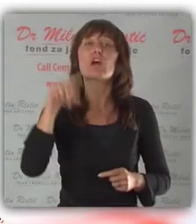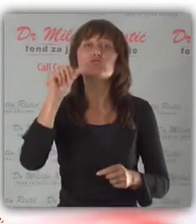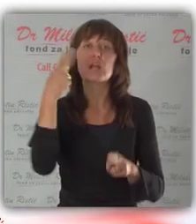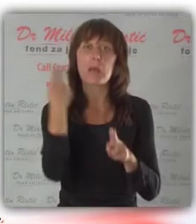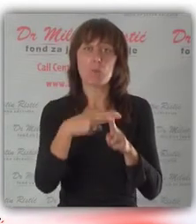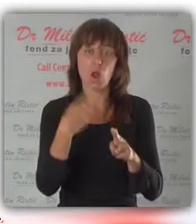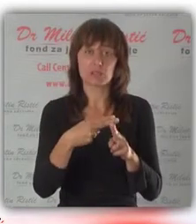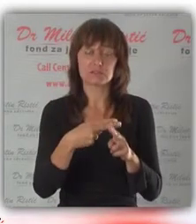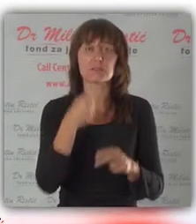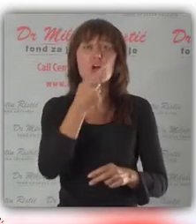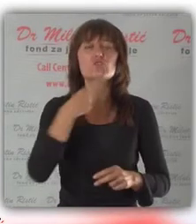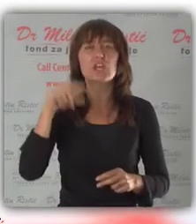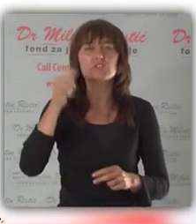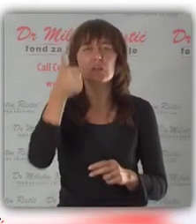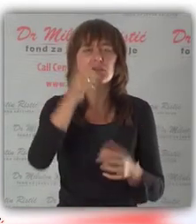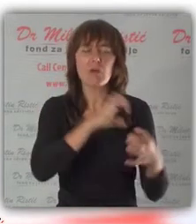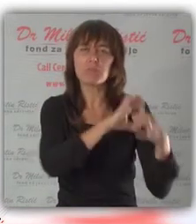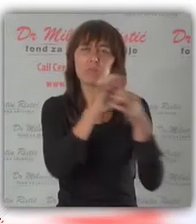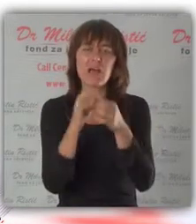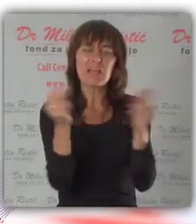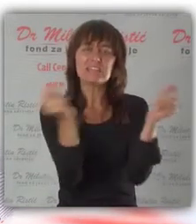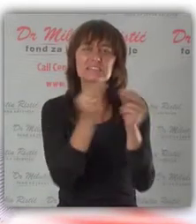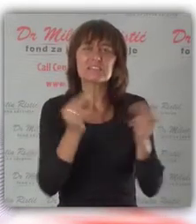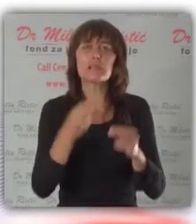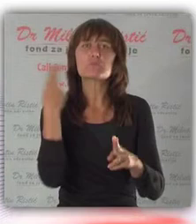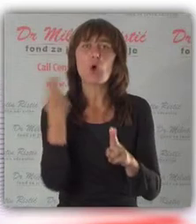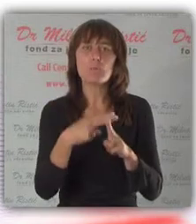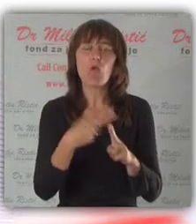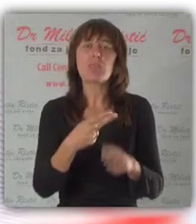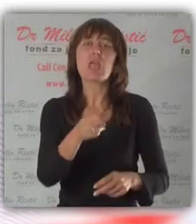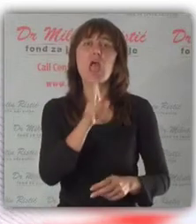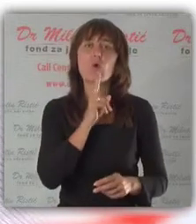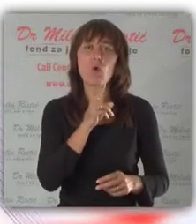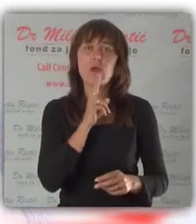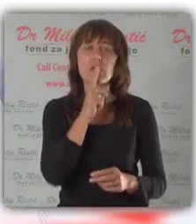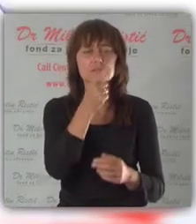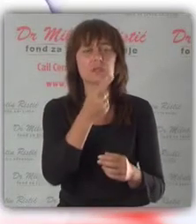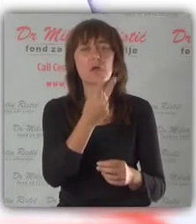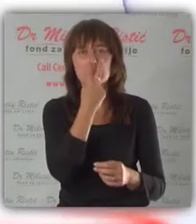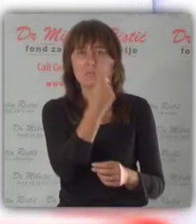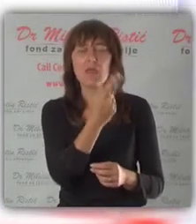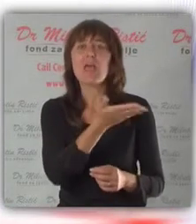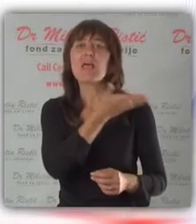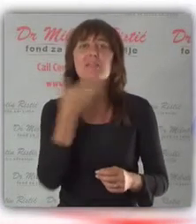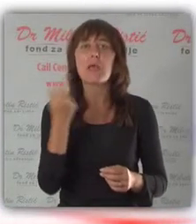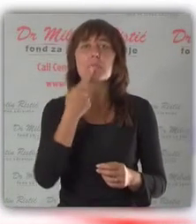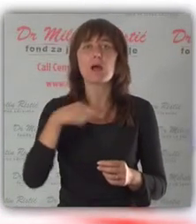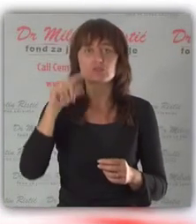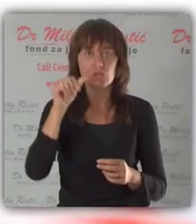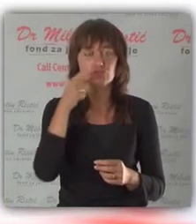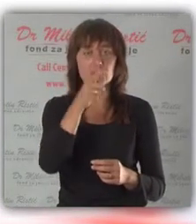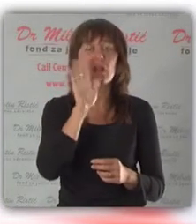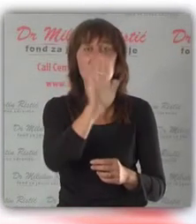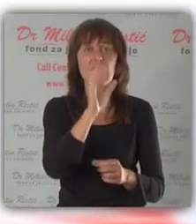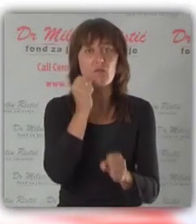sa šećernom bolešću. Šećerna bolest je jedno hronično sistemsko metaboličko oboljenje koje se karakteriše nedostatkom